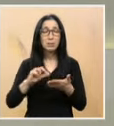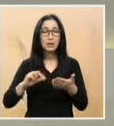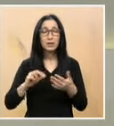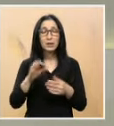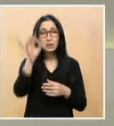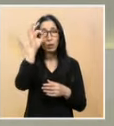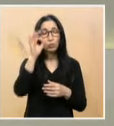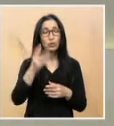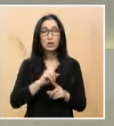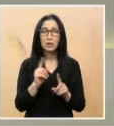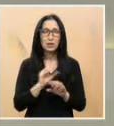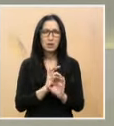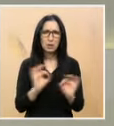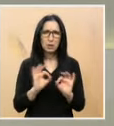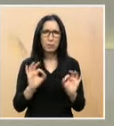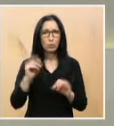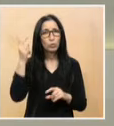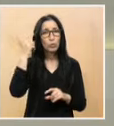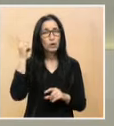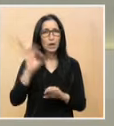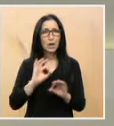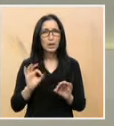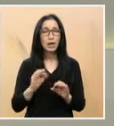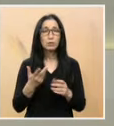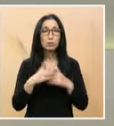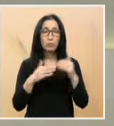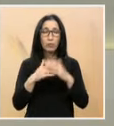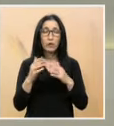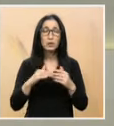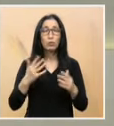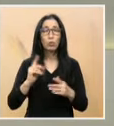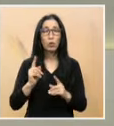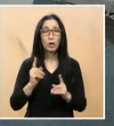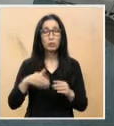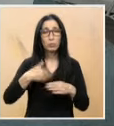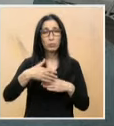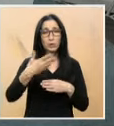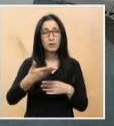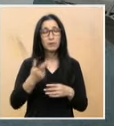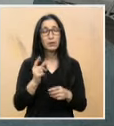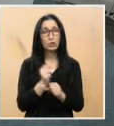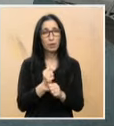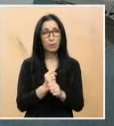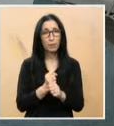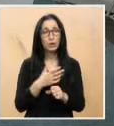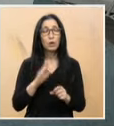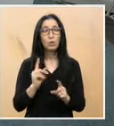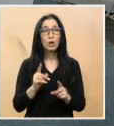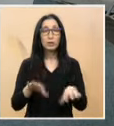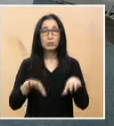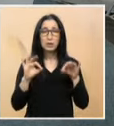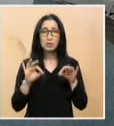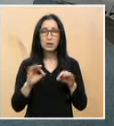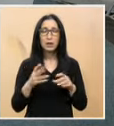учениците, не са съвсем наясно с професията, която в последствие ще трябва да упражняват, която са избрали.